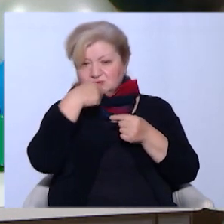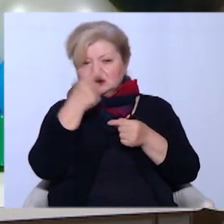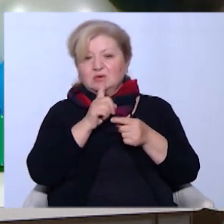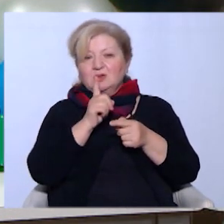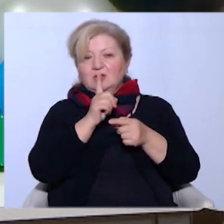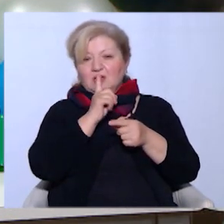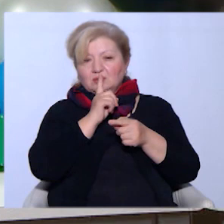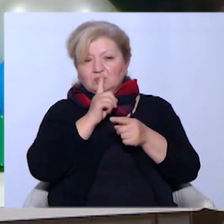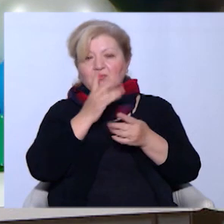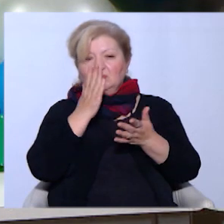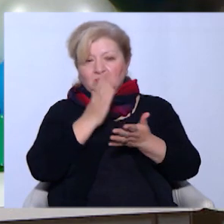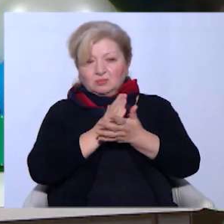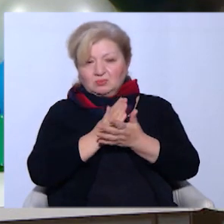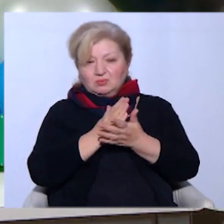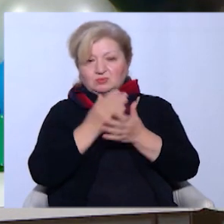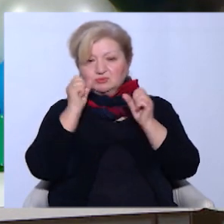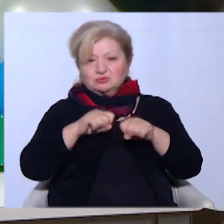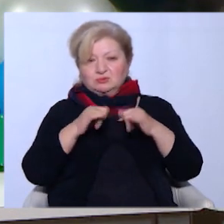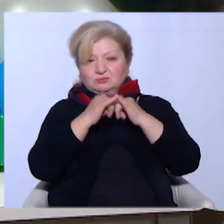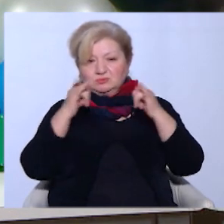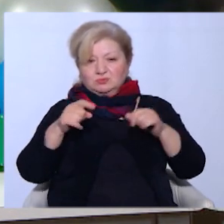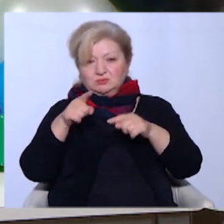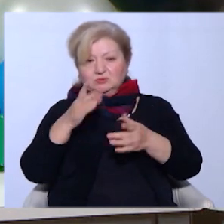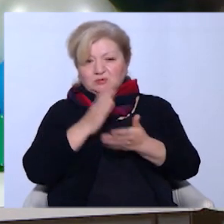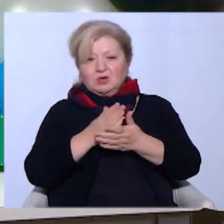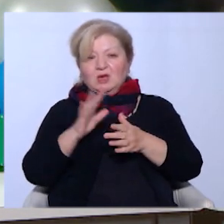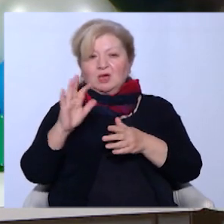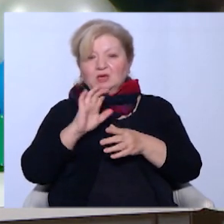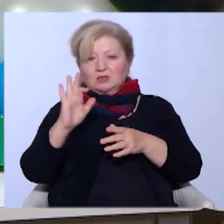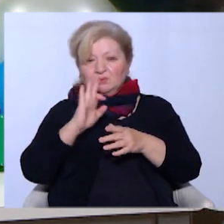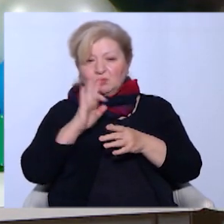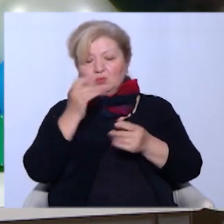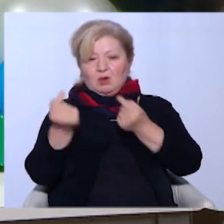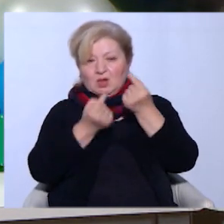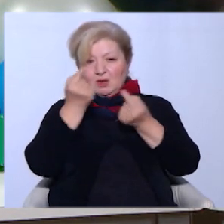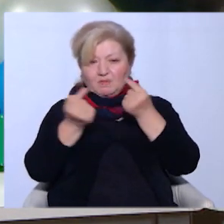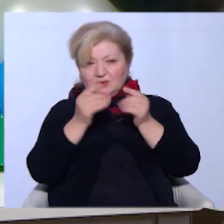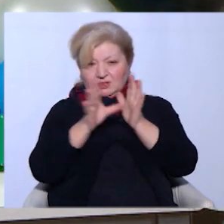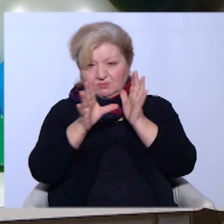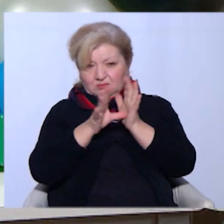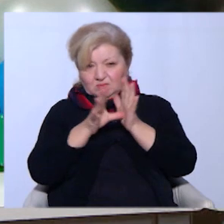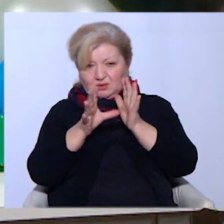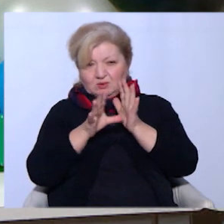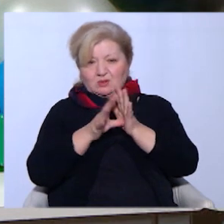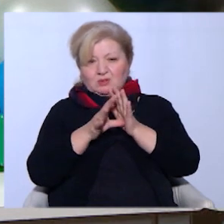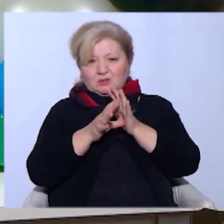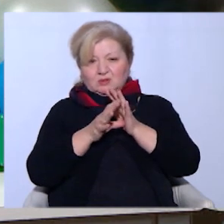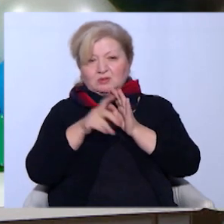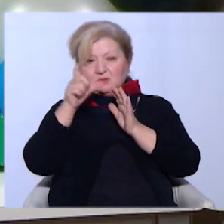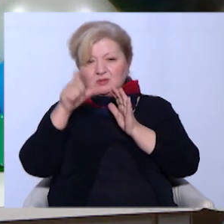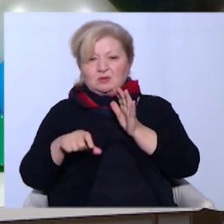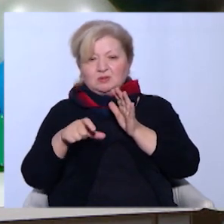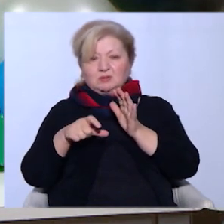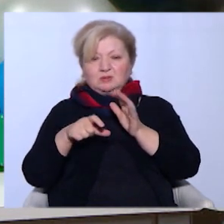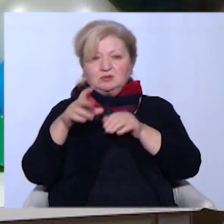ქმნიან ეგრეთ წოდებულ ქიმიურ ელემენტს. ქიმიური ელემენტების შესახებ დამწერლობა მოგვცა შვედმა ქიმიკოსმა